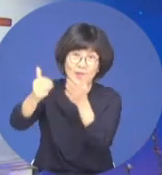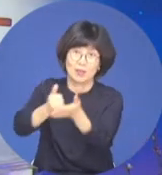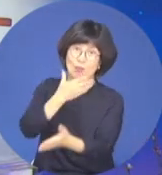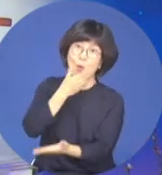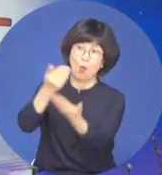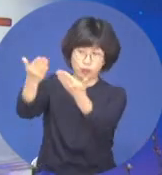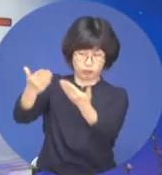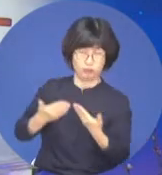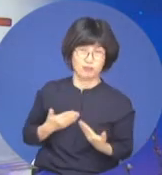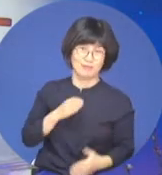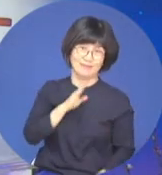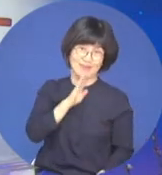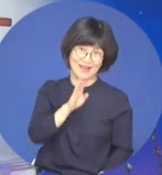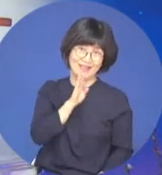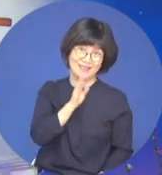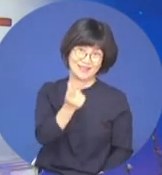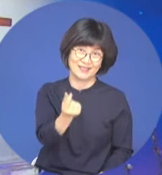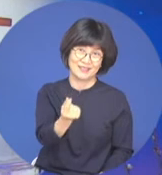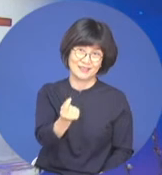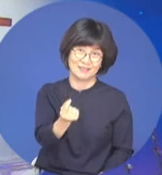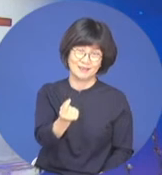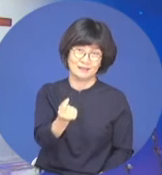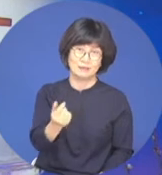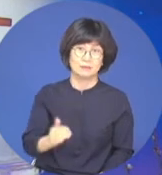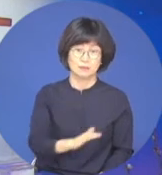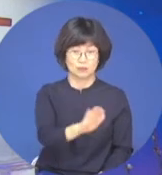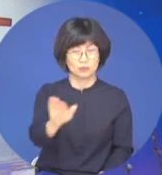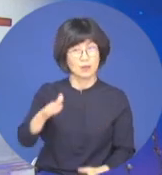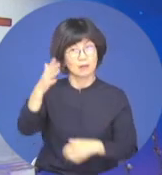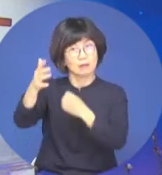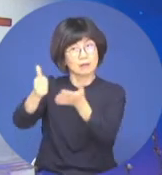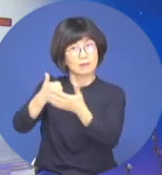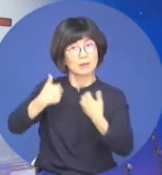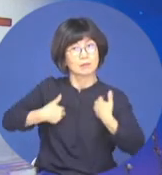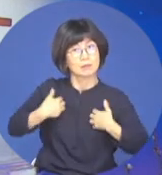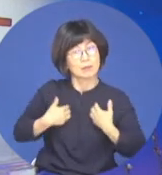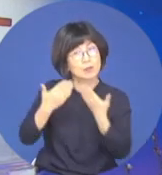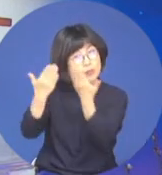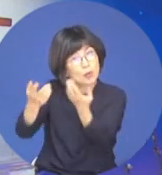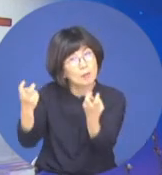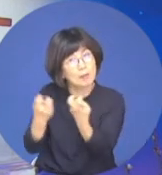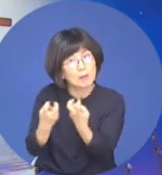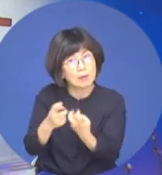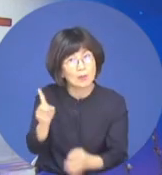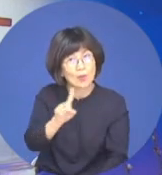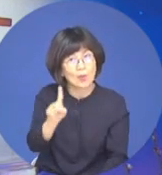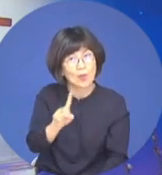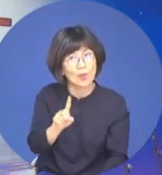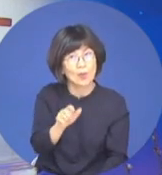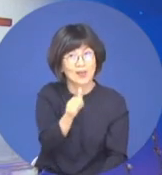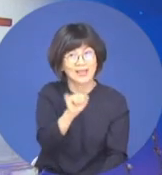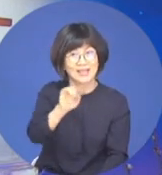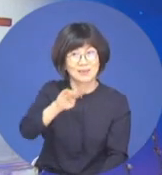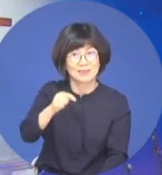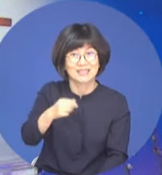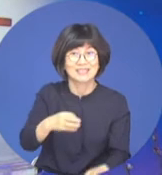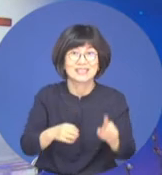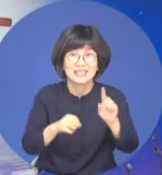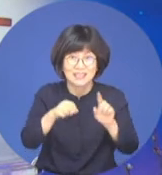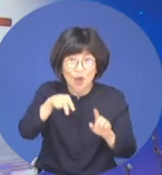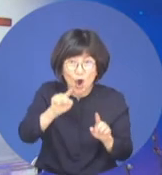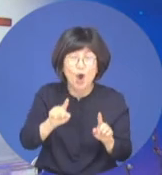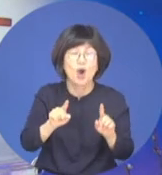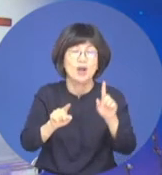산다는 말이에요. 여러분 어떻게 우리가 하나님을 기쁘시게 할 수 있습니까? 히브리서 11장 6절 말씀에 보게 되면